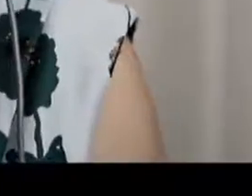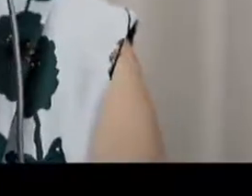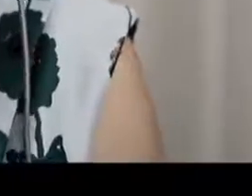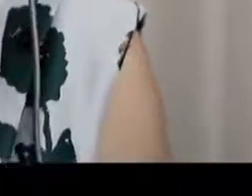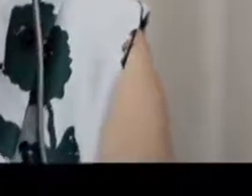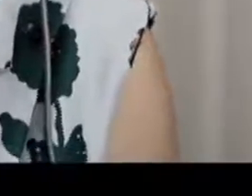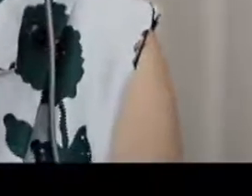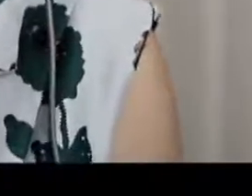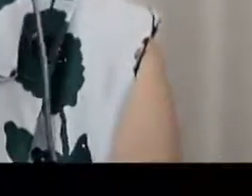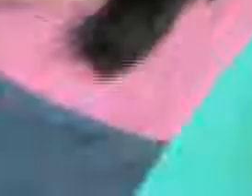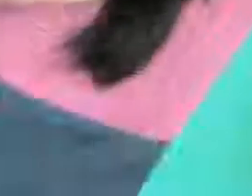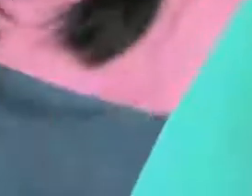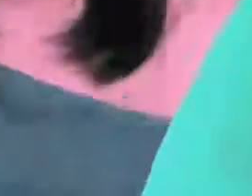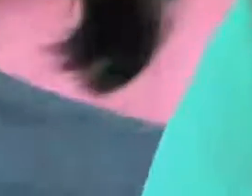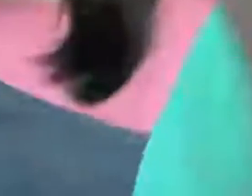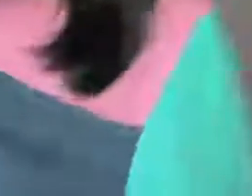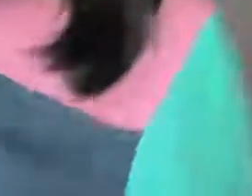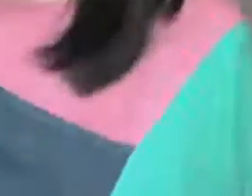mastiin